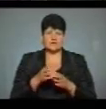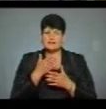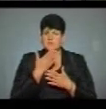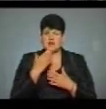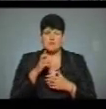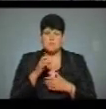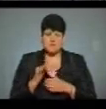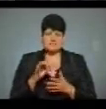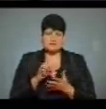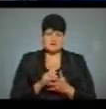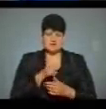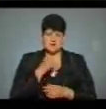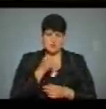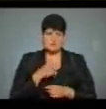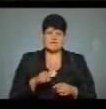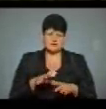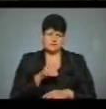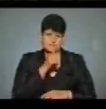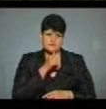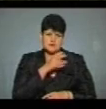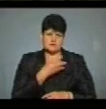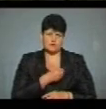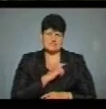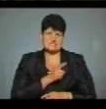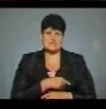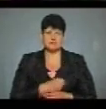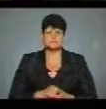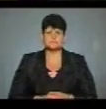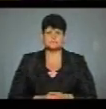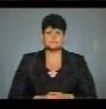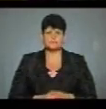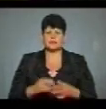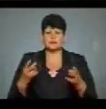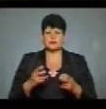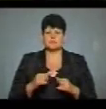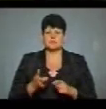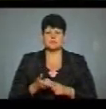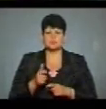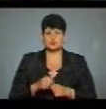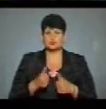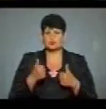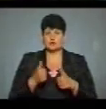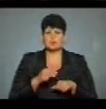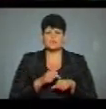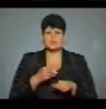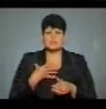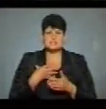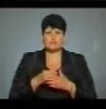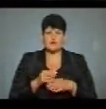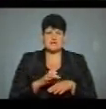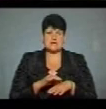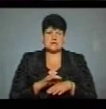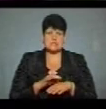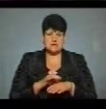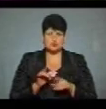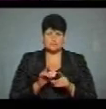би змагатися серед дорослих, але вирішив випробувати свої сили. Треба дуже добре відчувати своє тіло,